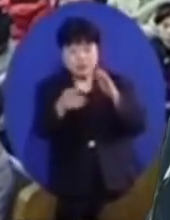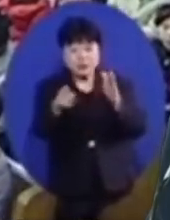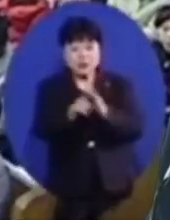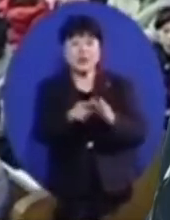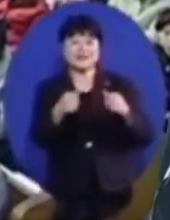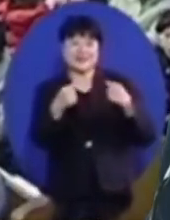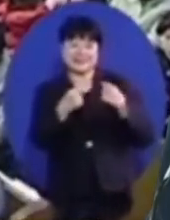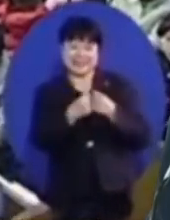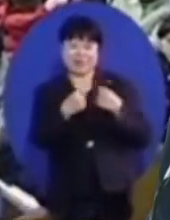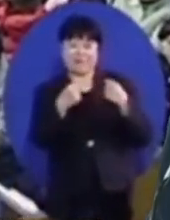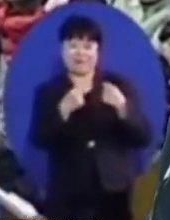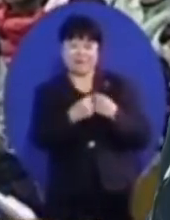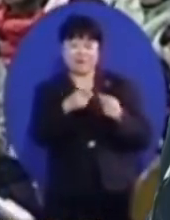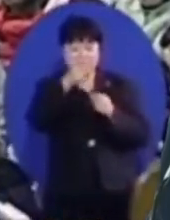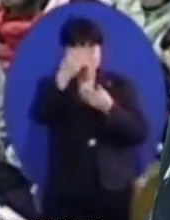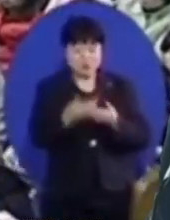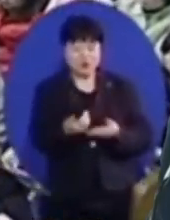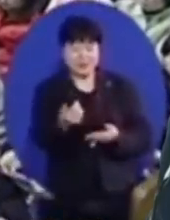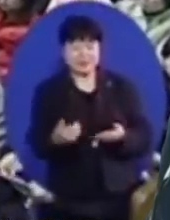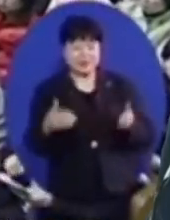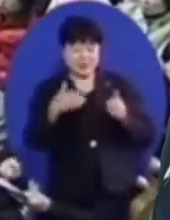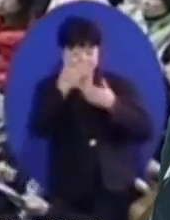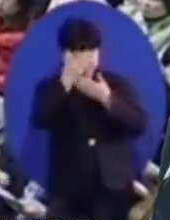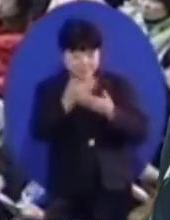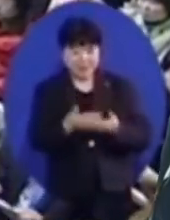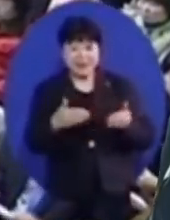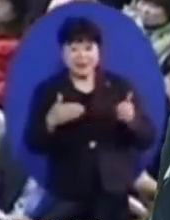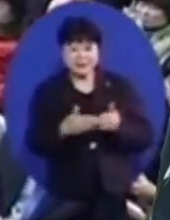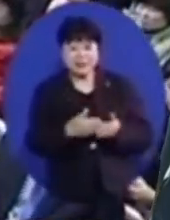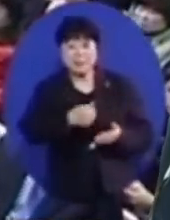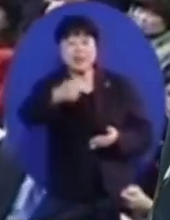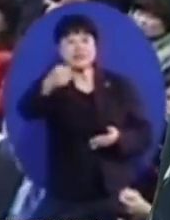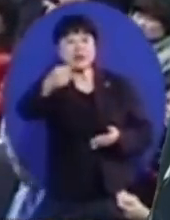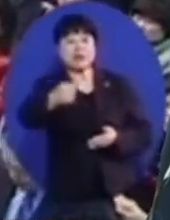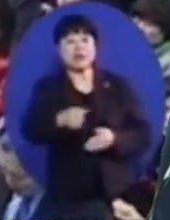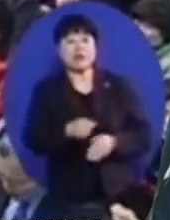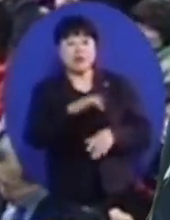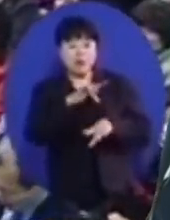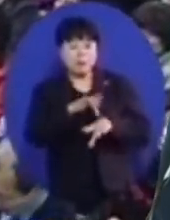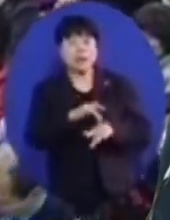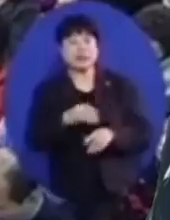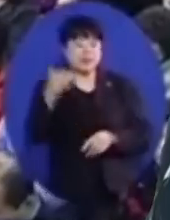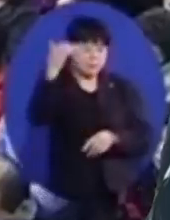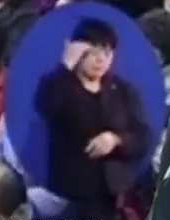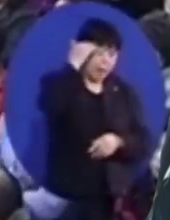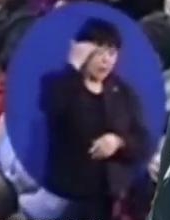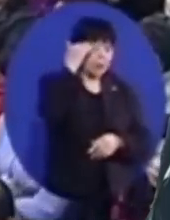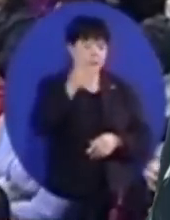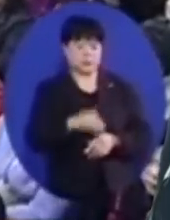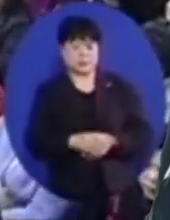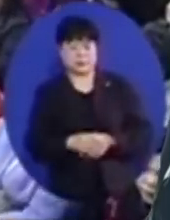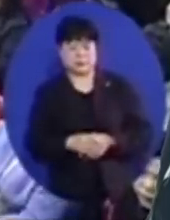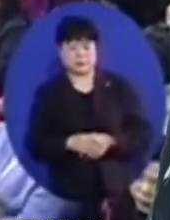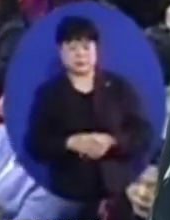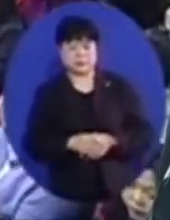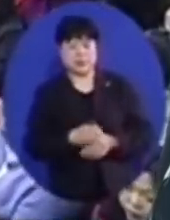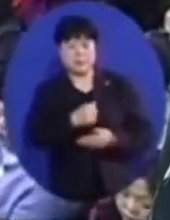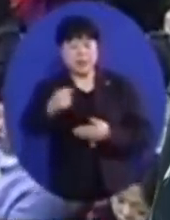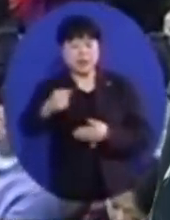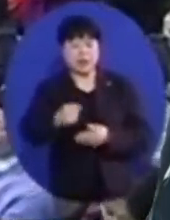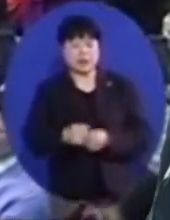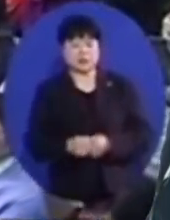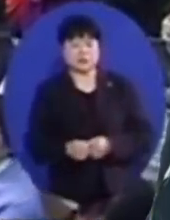우리가 싸우는 것입니다 구원은 이미 받아 놓았는데 이걸 자꾸 빼앗으려고 육체를 통해서 공기에 들어오는 마귀와